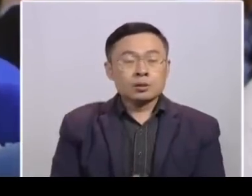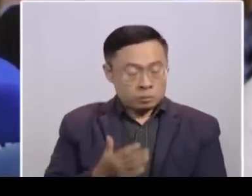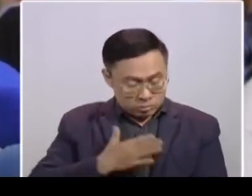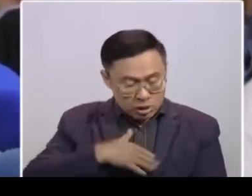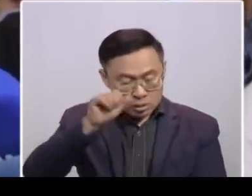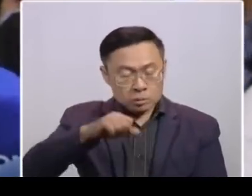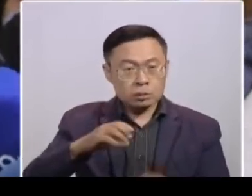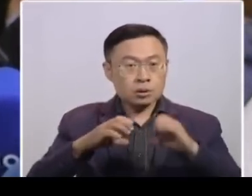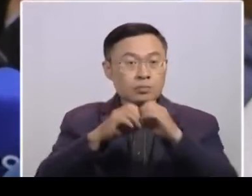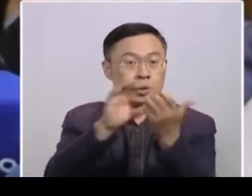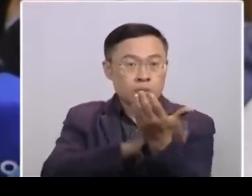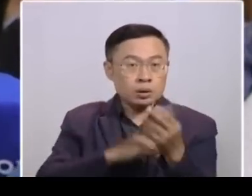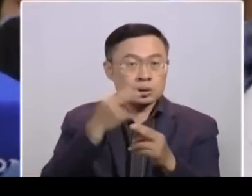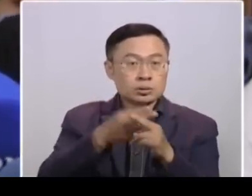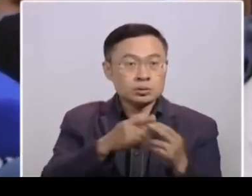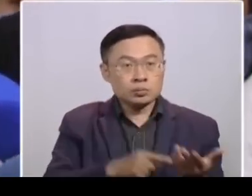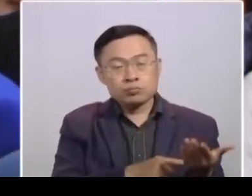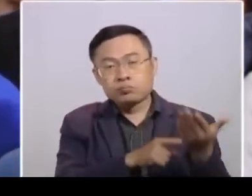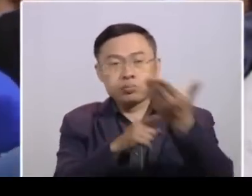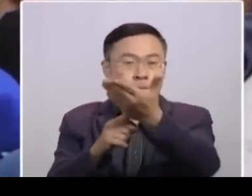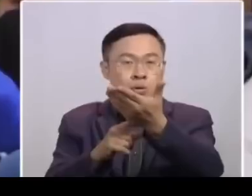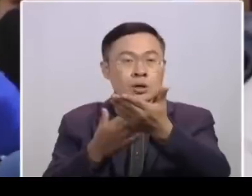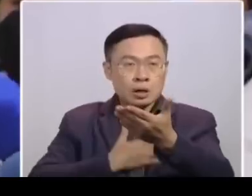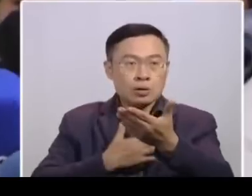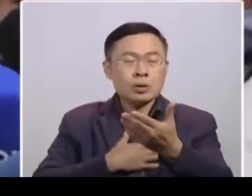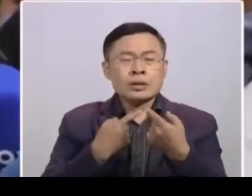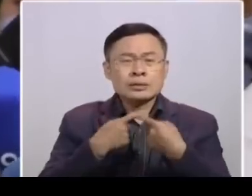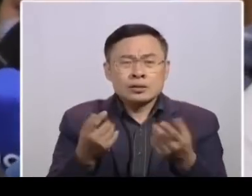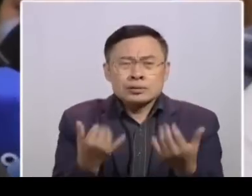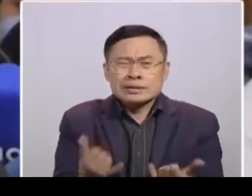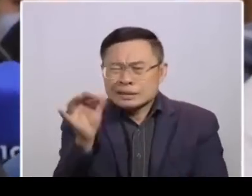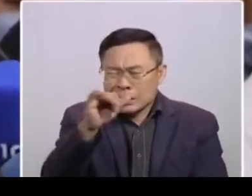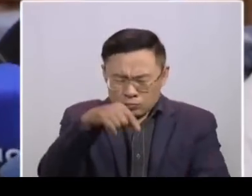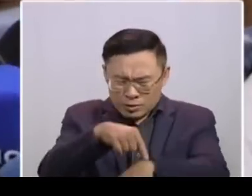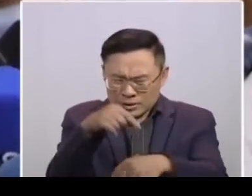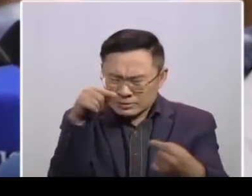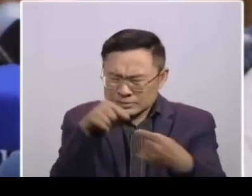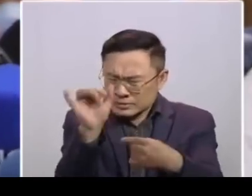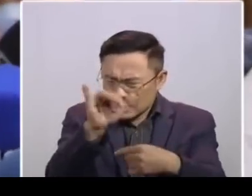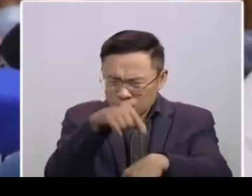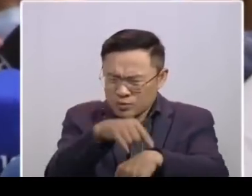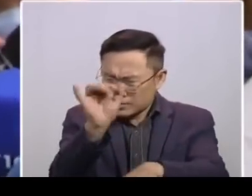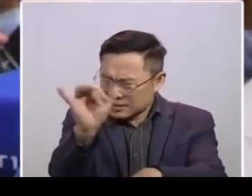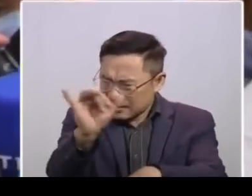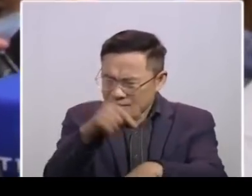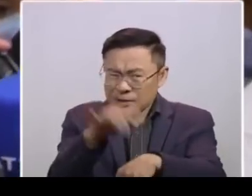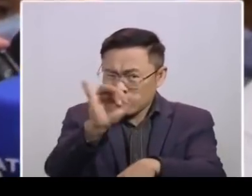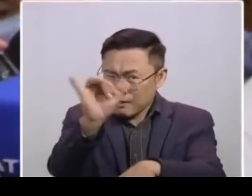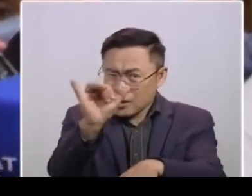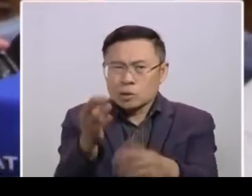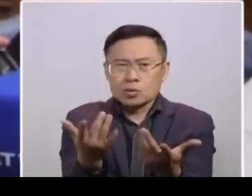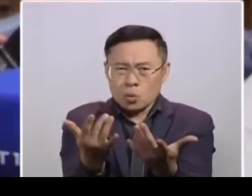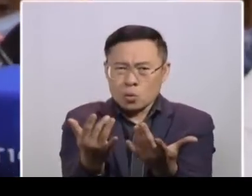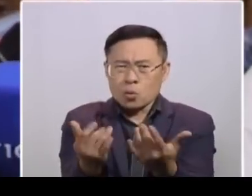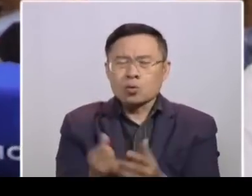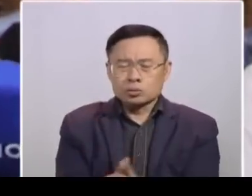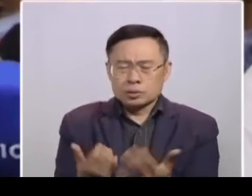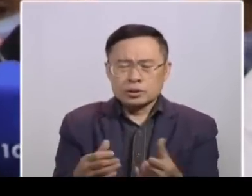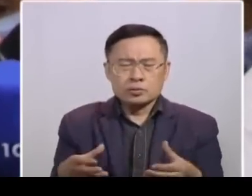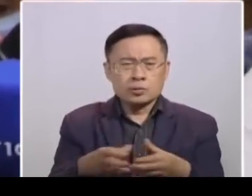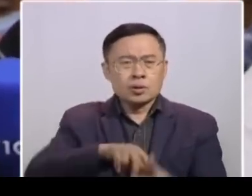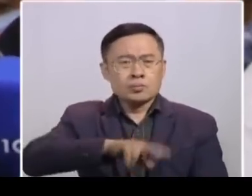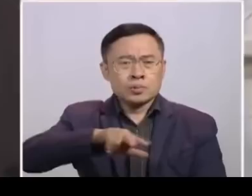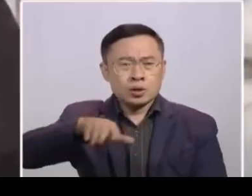เป็นแคนดิเดตนายกรัฐมนตรีอยู่แล้วแต่ว่ามันยังไม่ถึงจุดนั้นไงพอไม่ถึงจุดนั้นเราก็ต้องรักษามารยาททางการเมือง